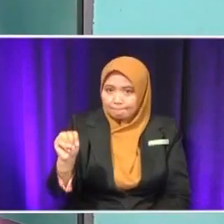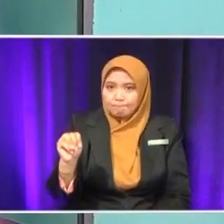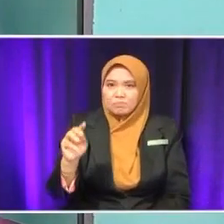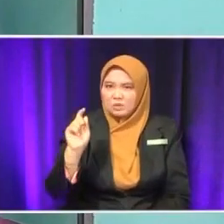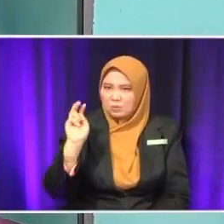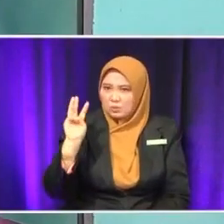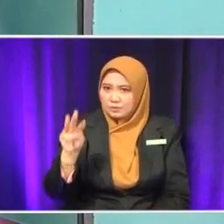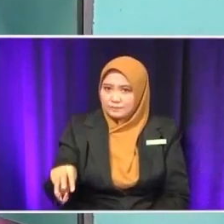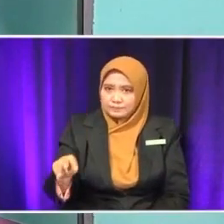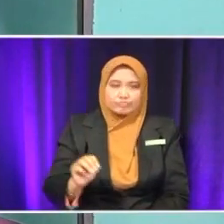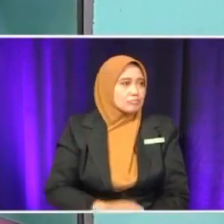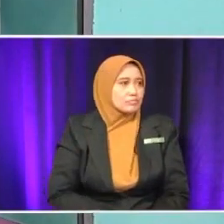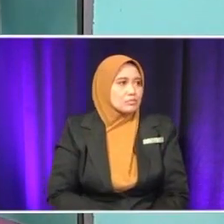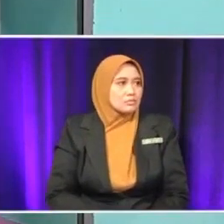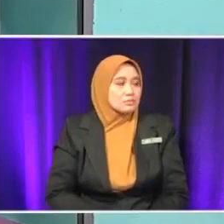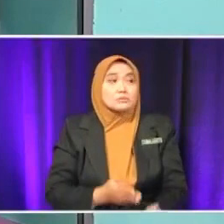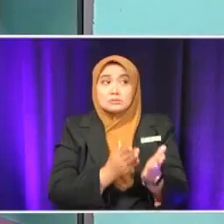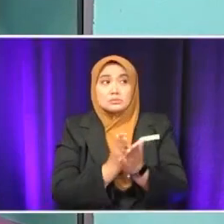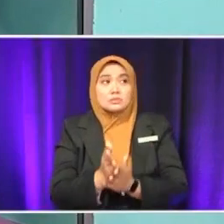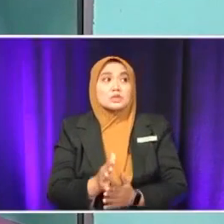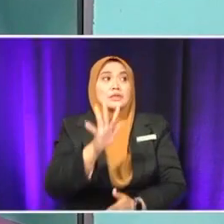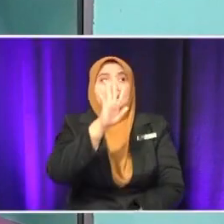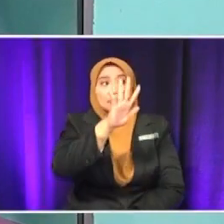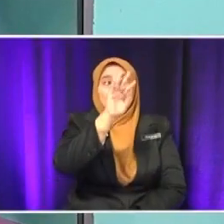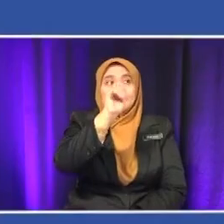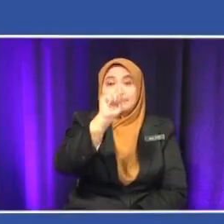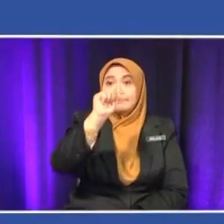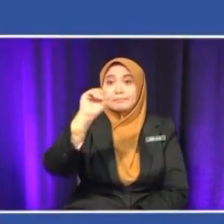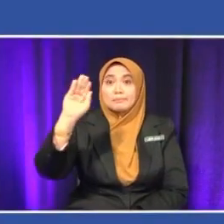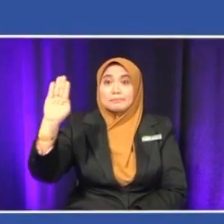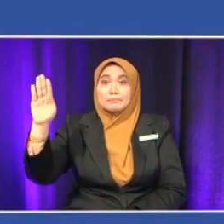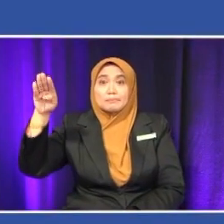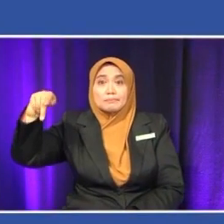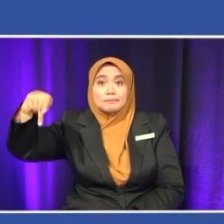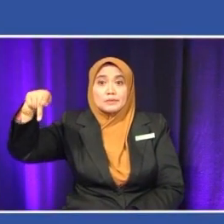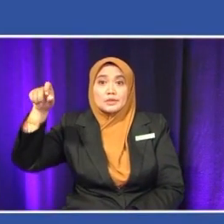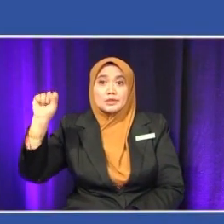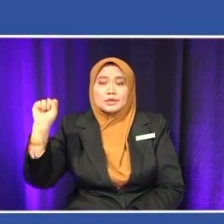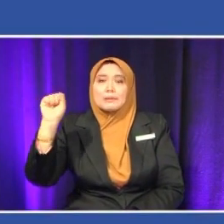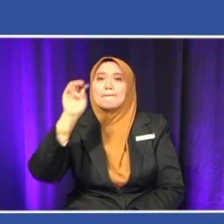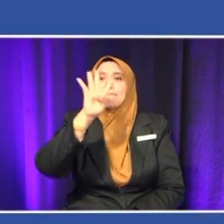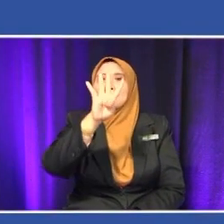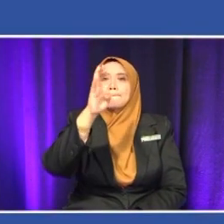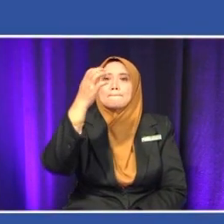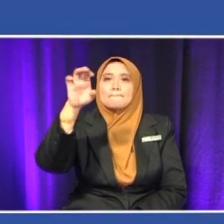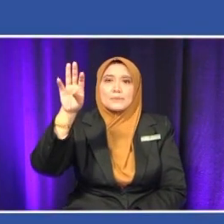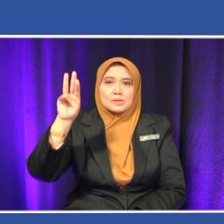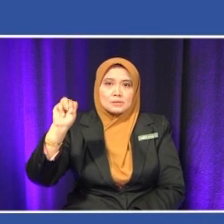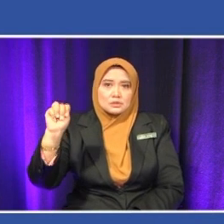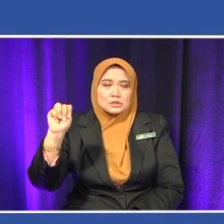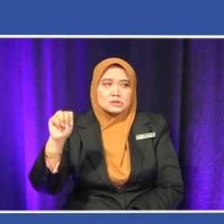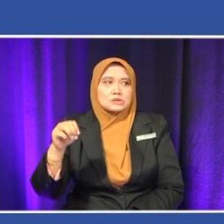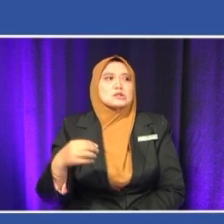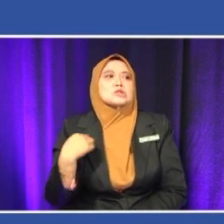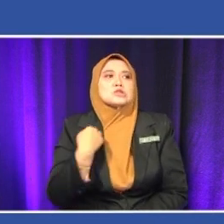Seterusnya 5A ke PS adalah 400 meter. Okey. So 5A ke PS 400 meter. Kemudian kita